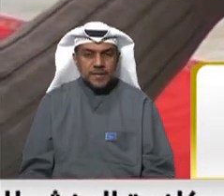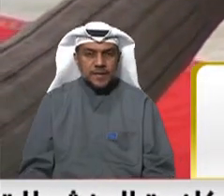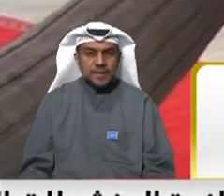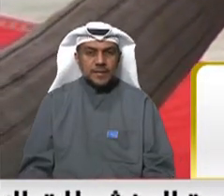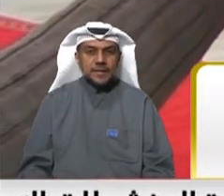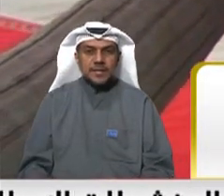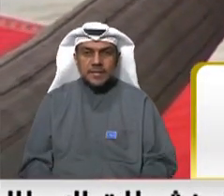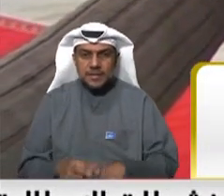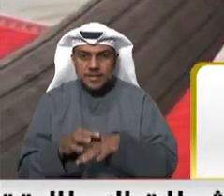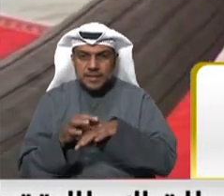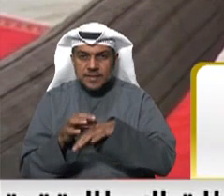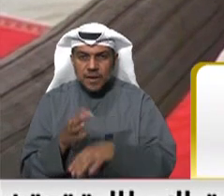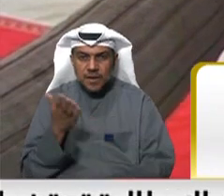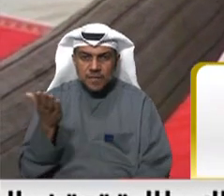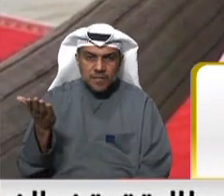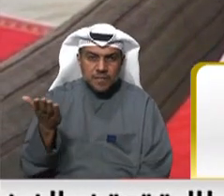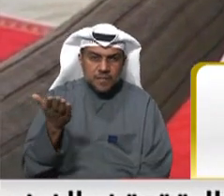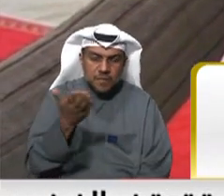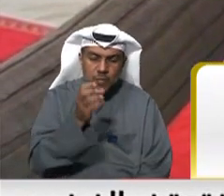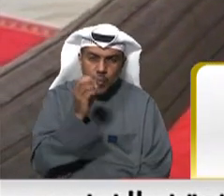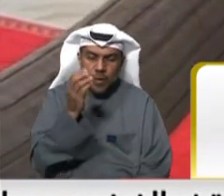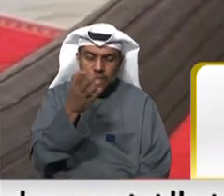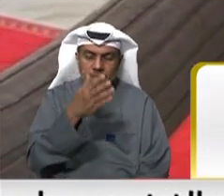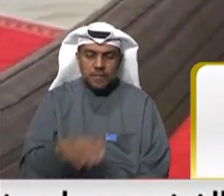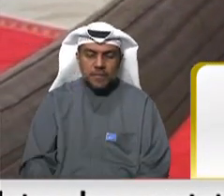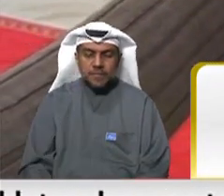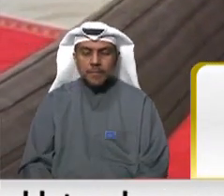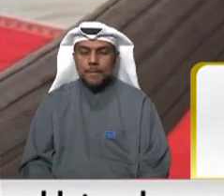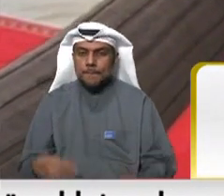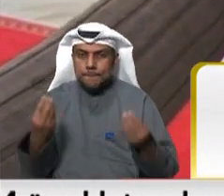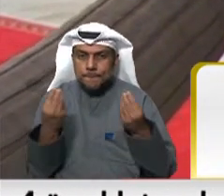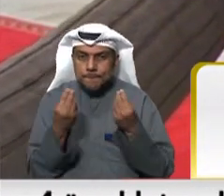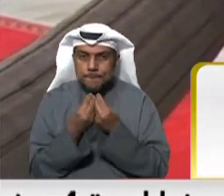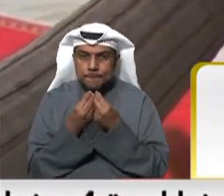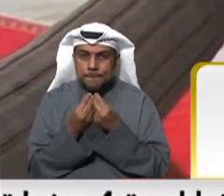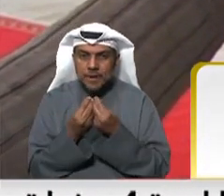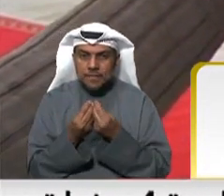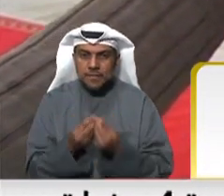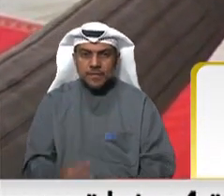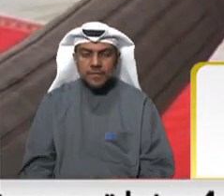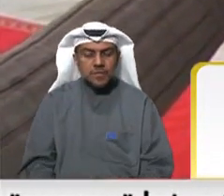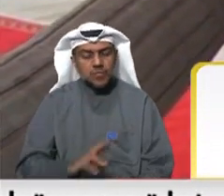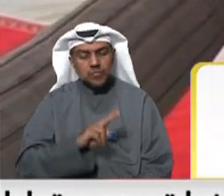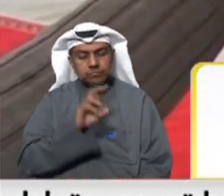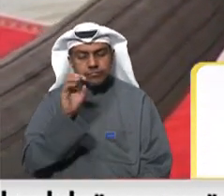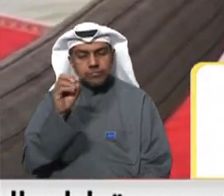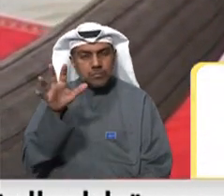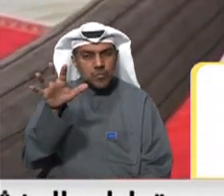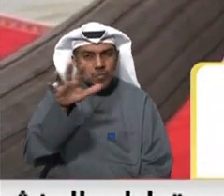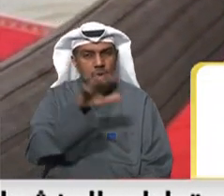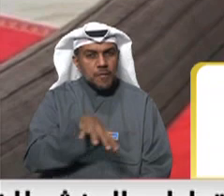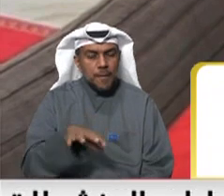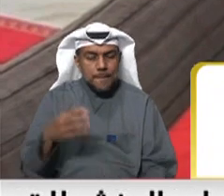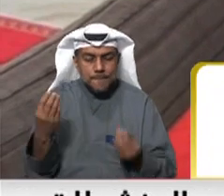فالمشاركين في هذه القمة هم معظمهم من ما يسمى بالجنوب الكبير Global